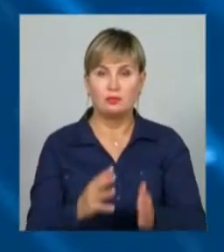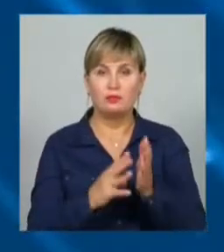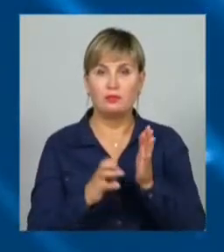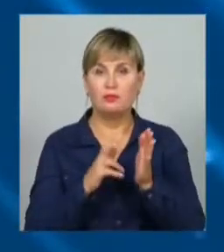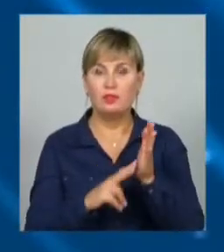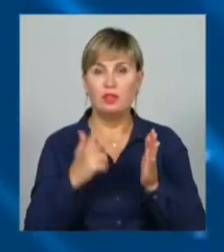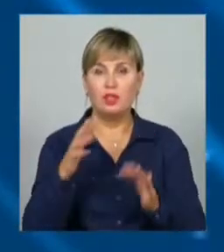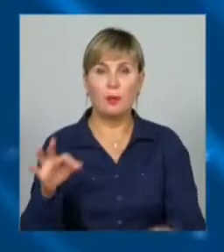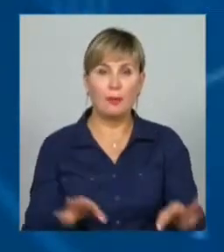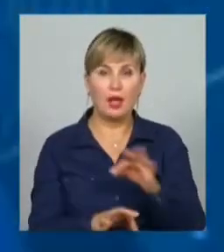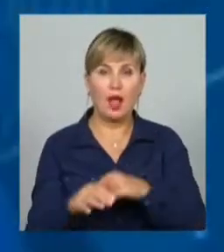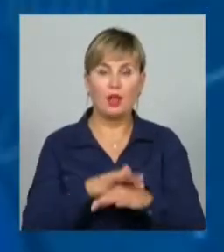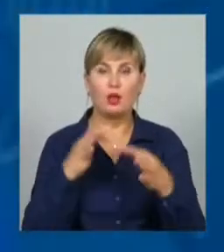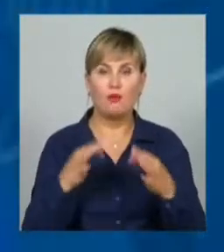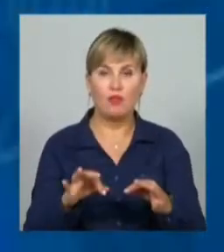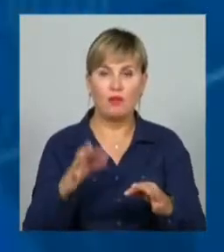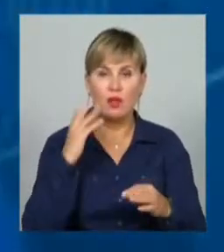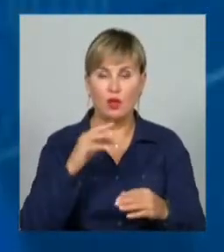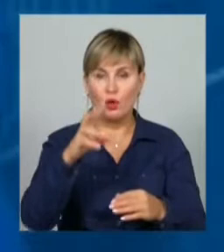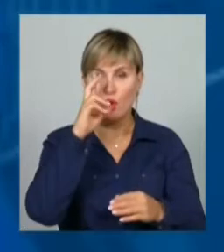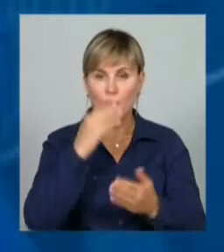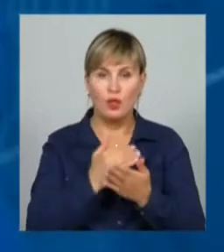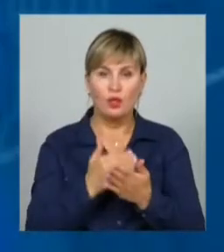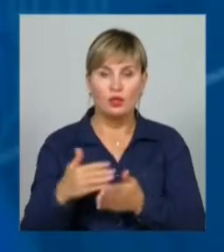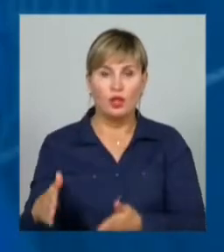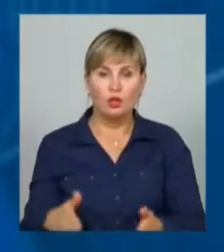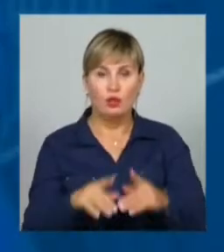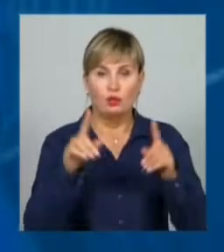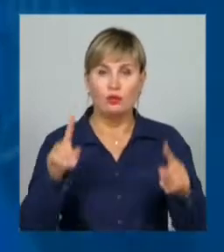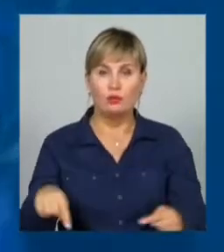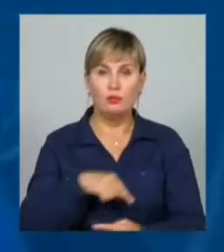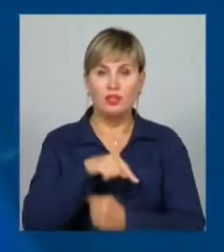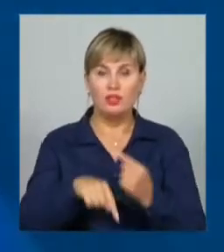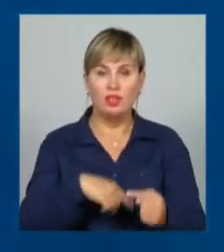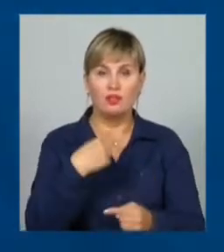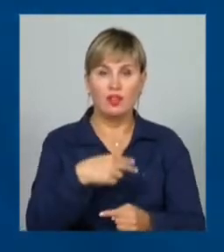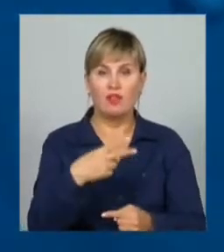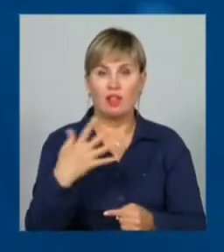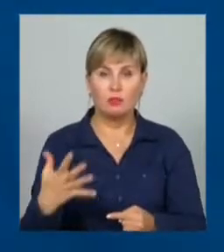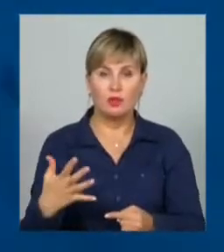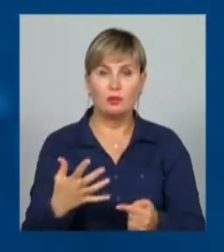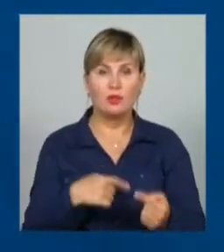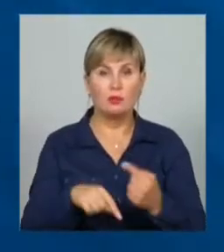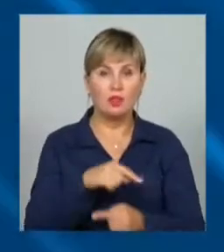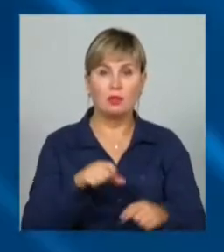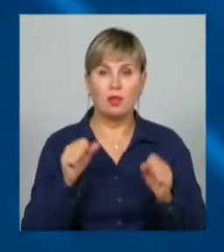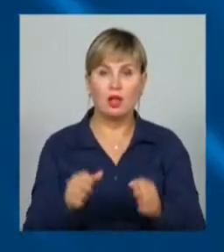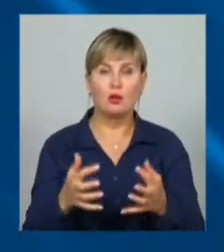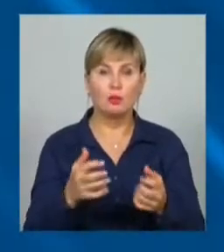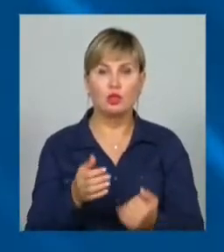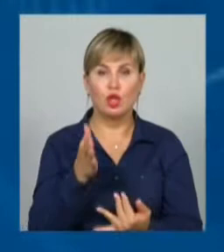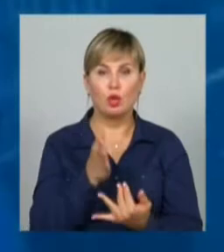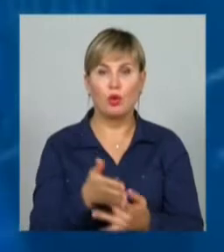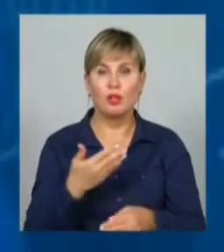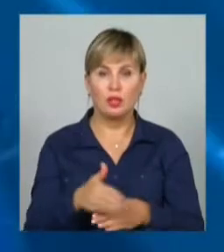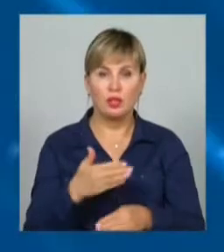983 проекта одобрено в Алматы в рамках госпрограммы «Дорожная карта бизнеса 2025». Предприниматели смогли получить льготные